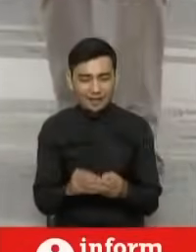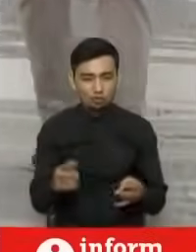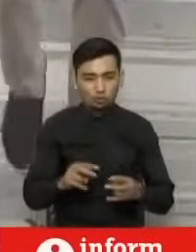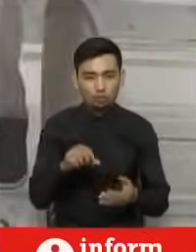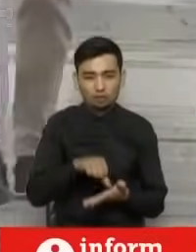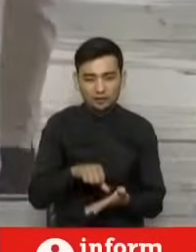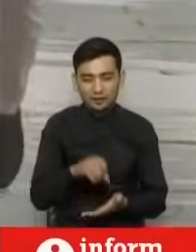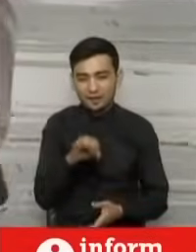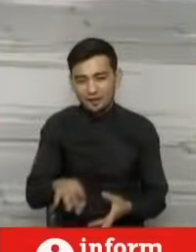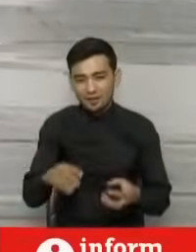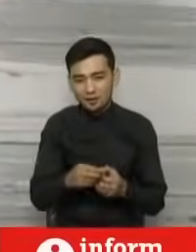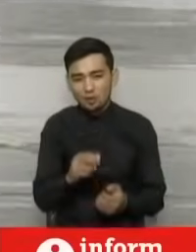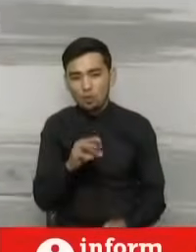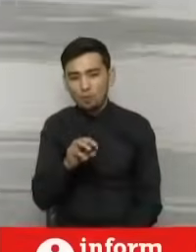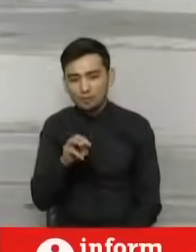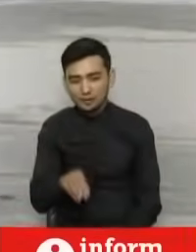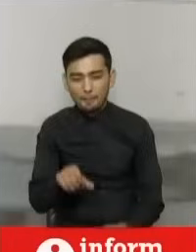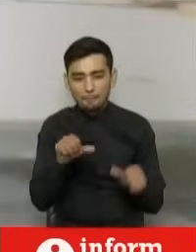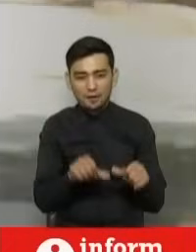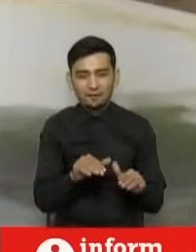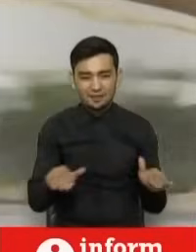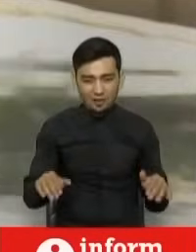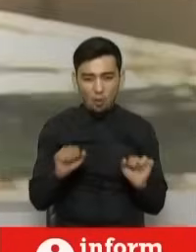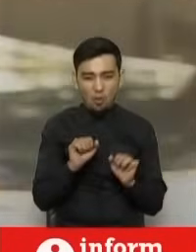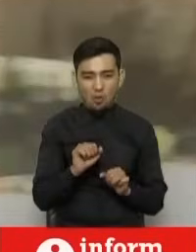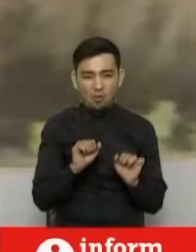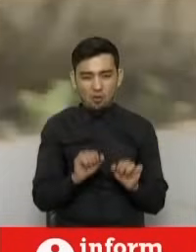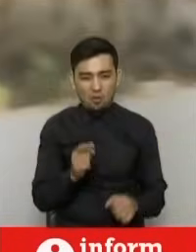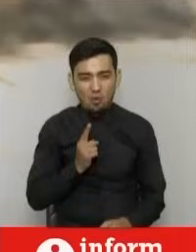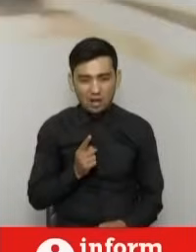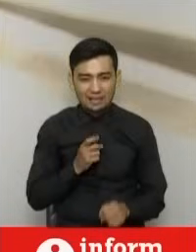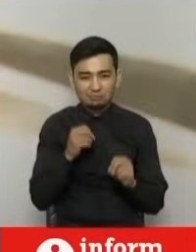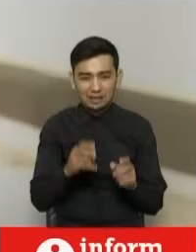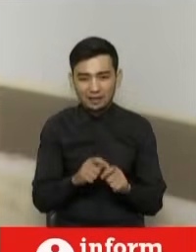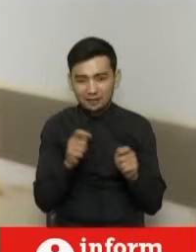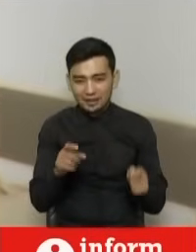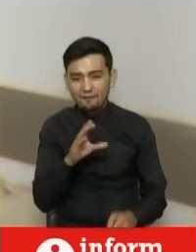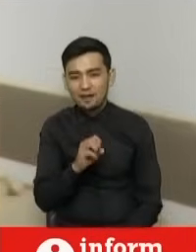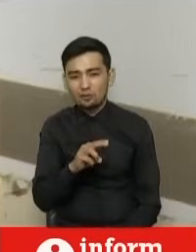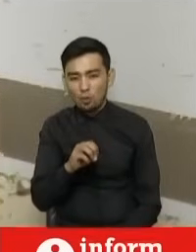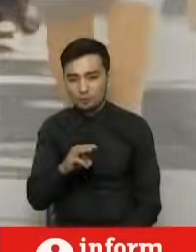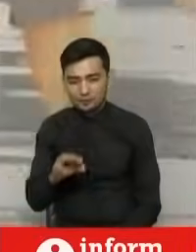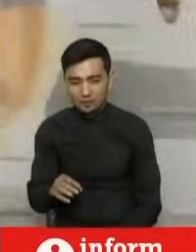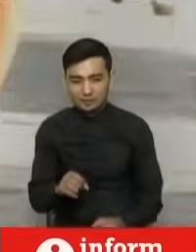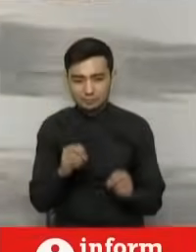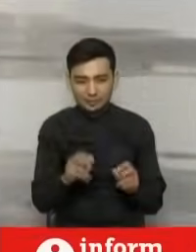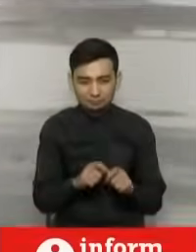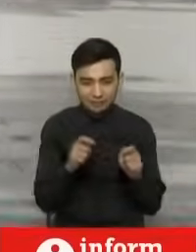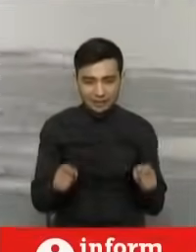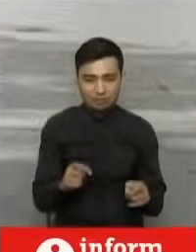и вовсе отделить комитет по охране прав детей от министерства и создать отдельное ведомство под руководством аппарата